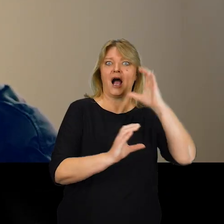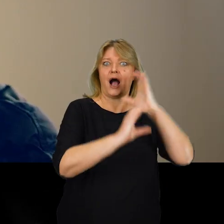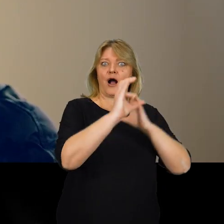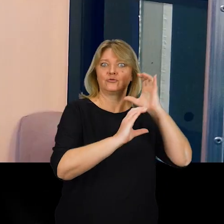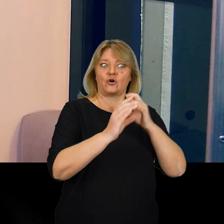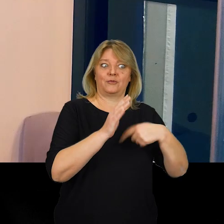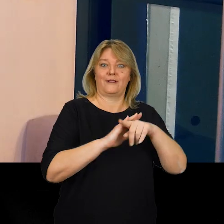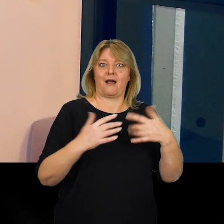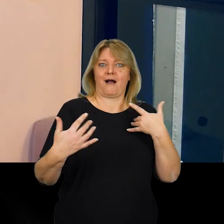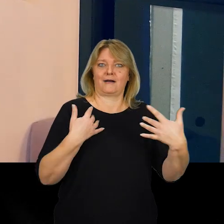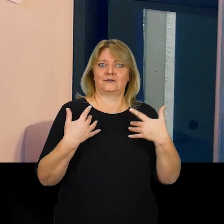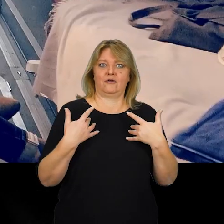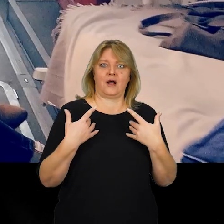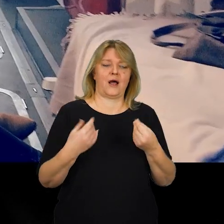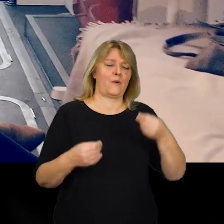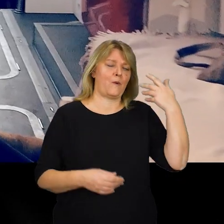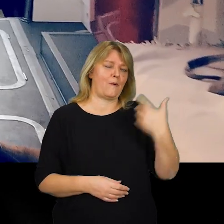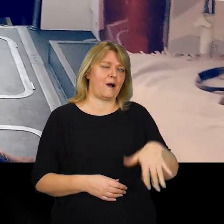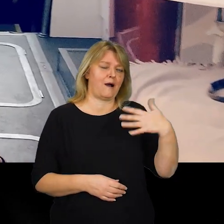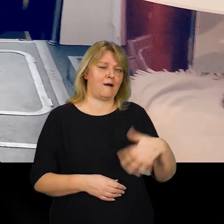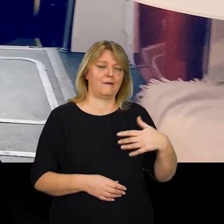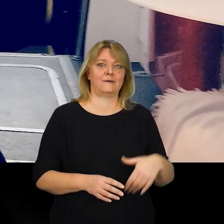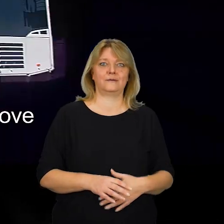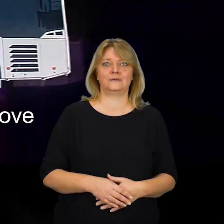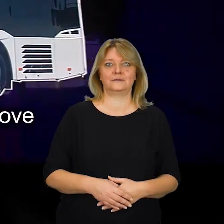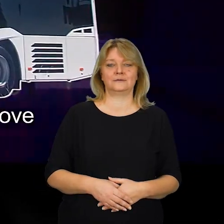Taki cinebus dla aktora jest po prostu rzeczą totalnie fantastyczną.